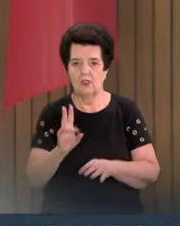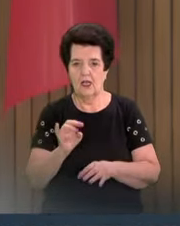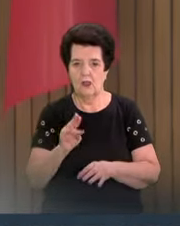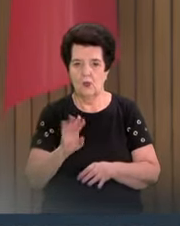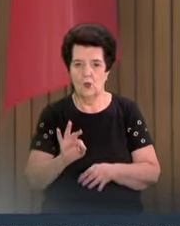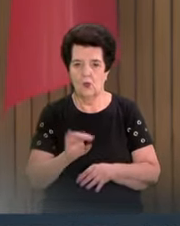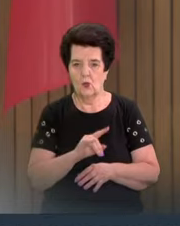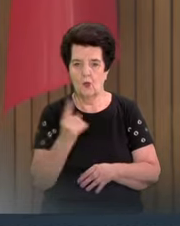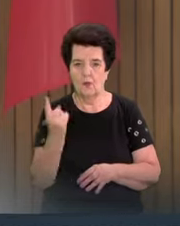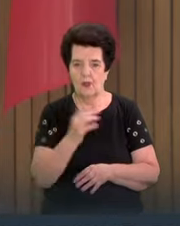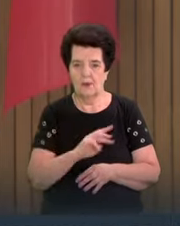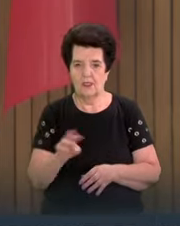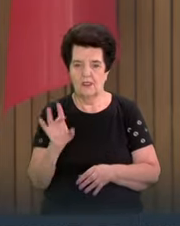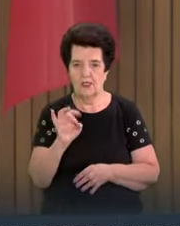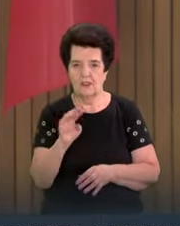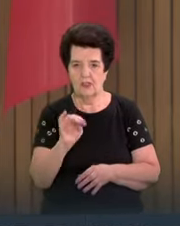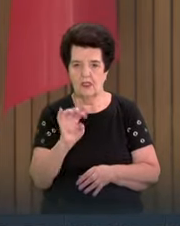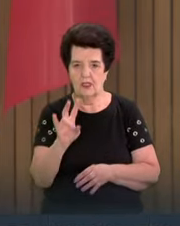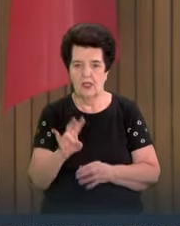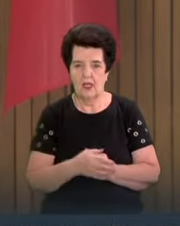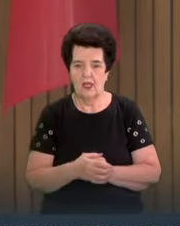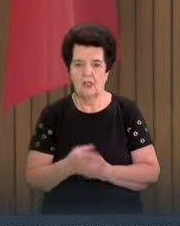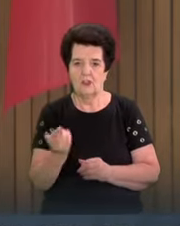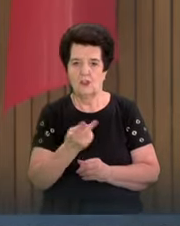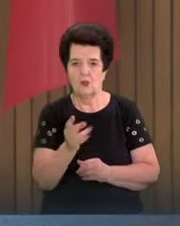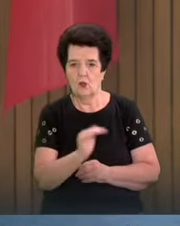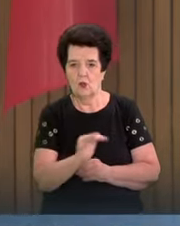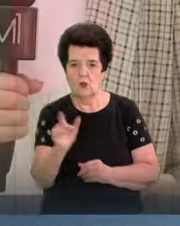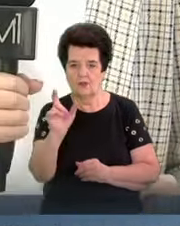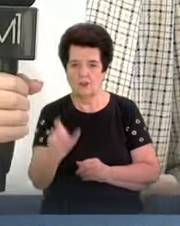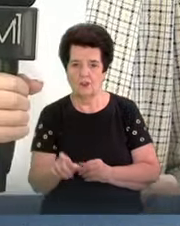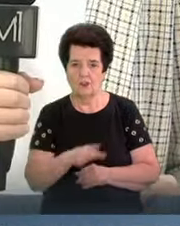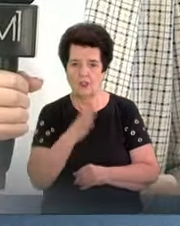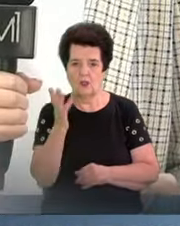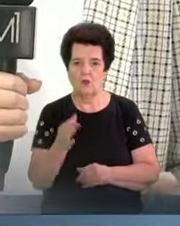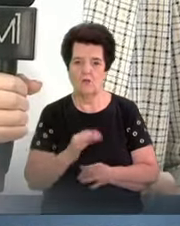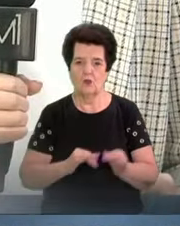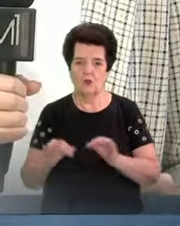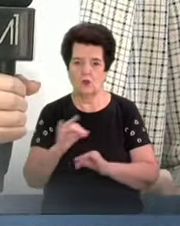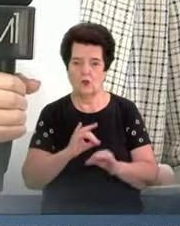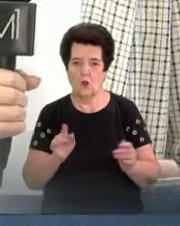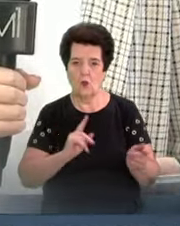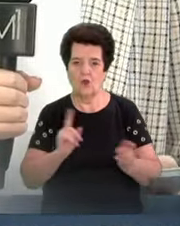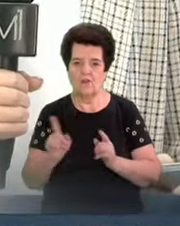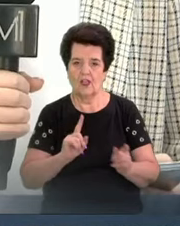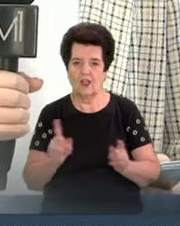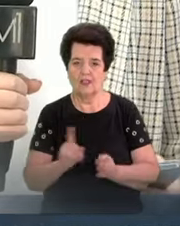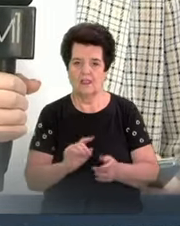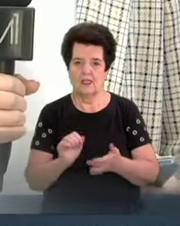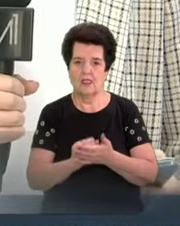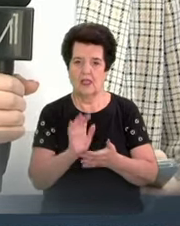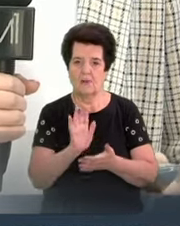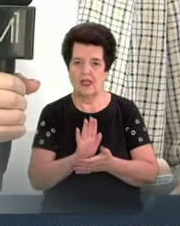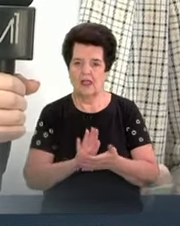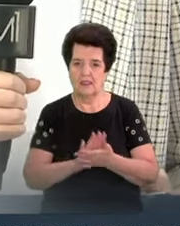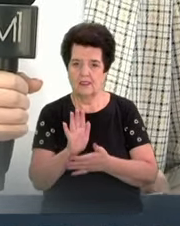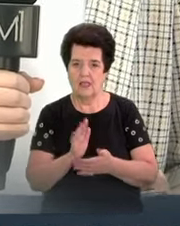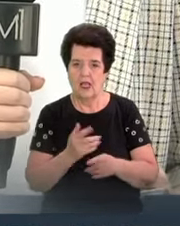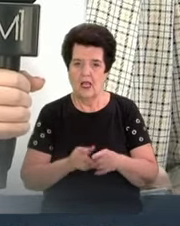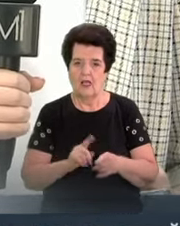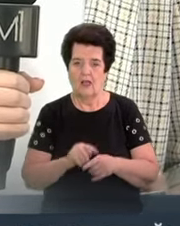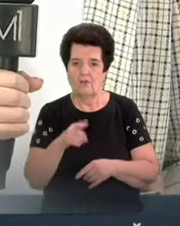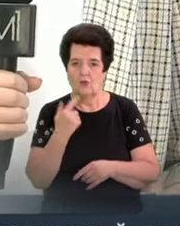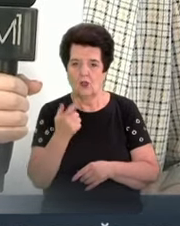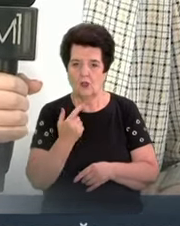împreună cu prim-ministrul Dorin Recean. Cei doi oficiali au susținut împreună o conferință de presă. Înaltul oficial de la NATO a vorbit